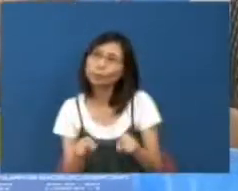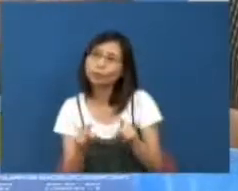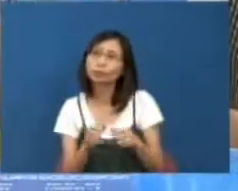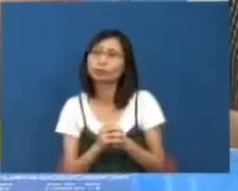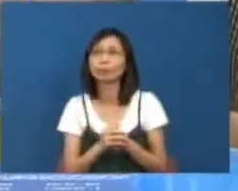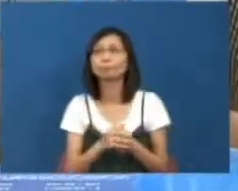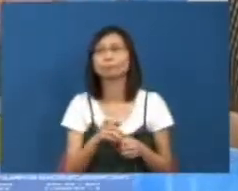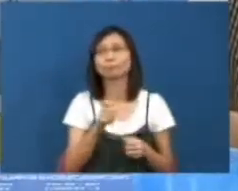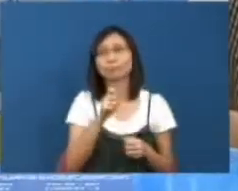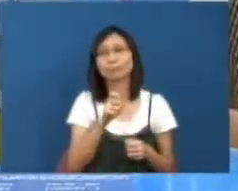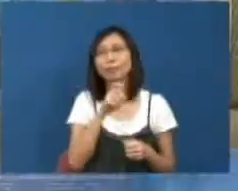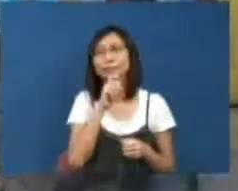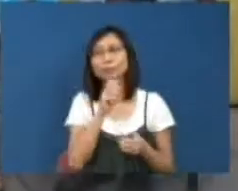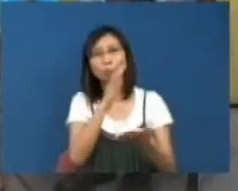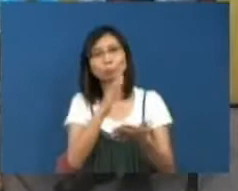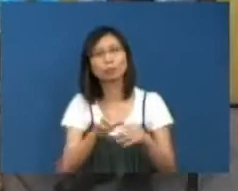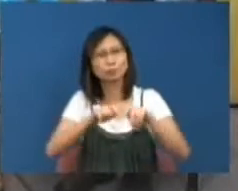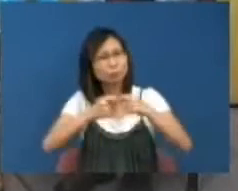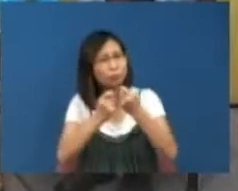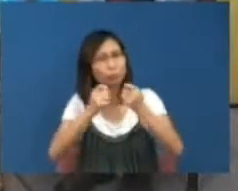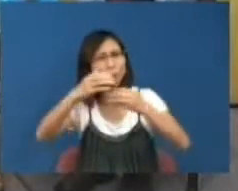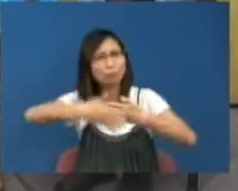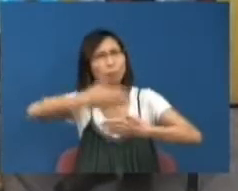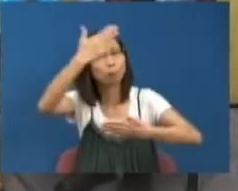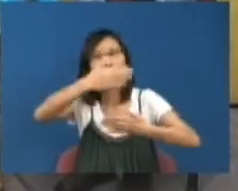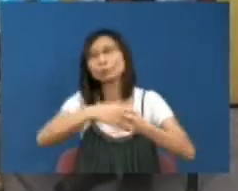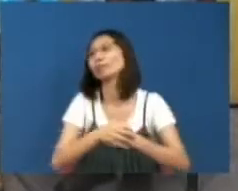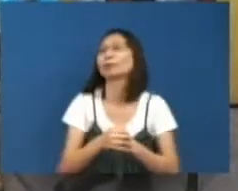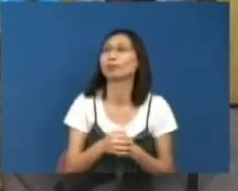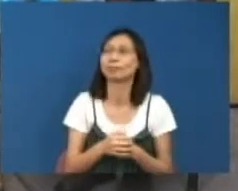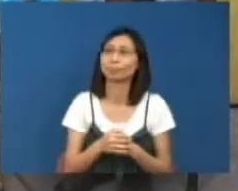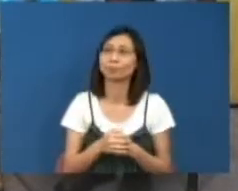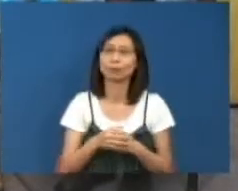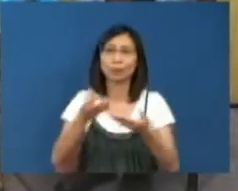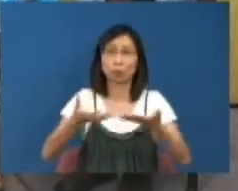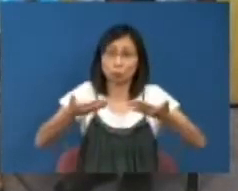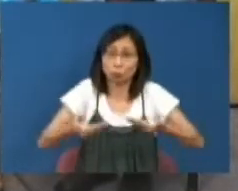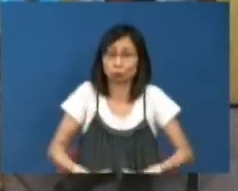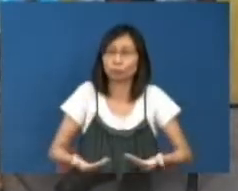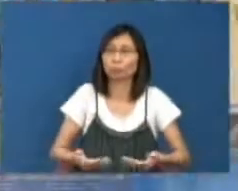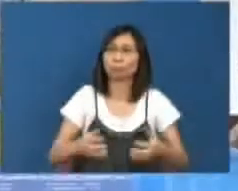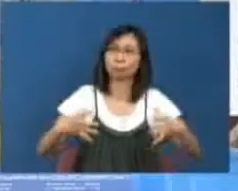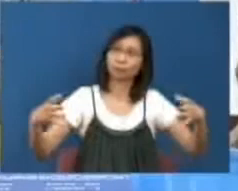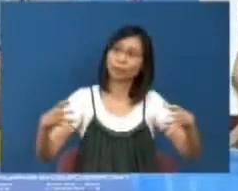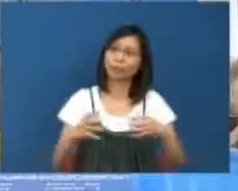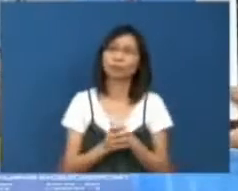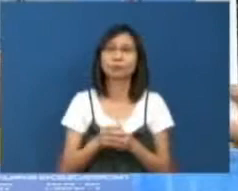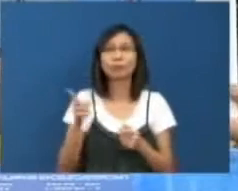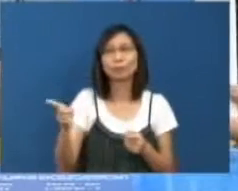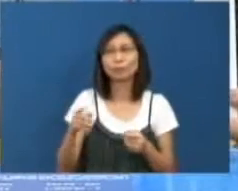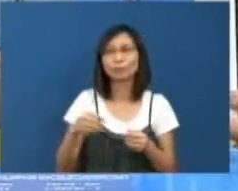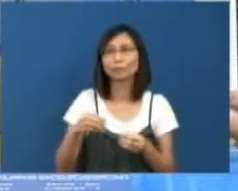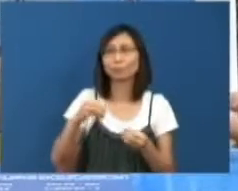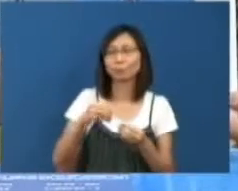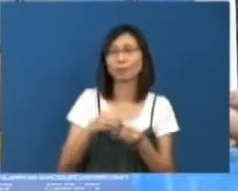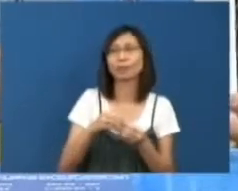間屋，亦即刻拆都拆唔切啊咁。 冇啊，係啊，你真係個重量都唔 嚇你睇到啊嗱，佢一支咁嘅吊住呢度